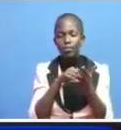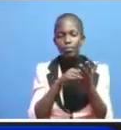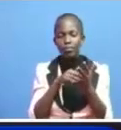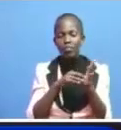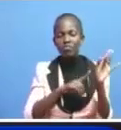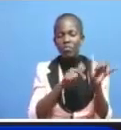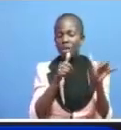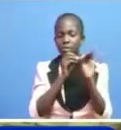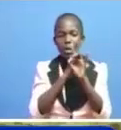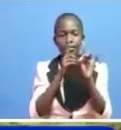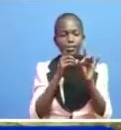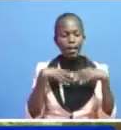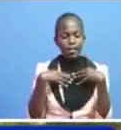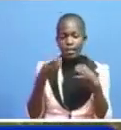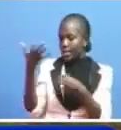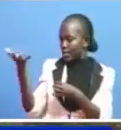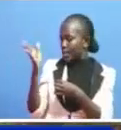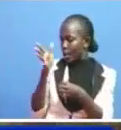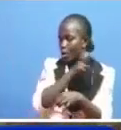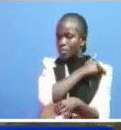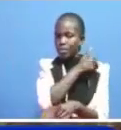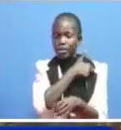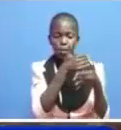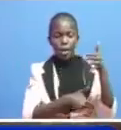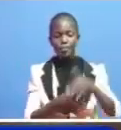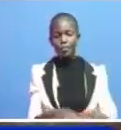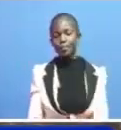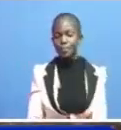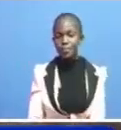makaboya uwa baku ito. Kaundini ya Masaku nyenito waboni mutisia.